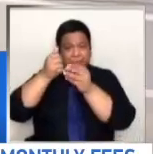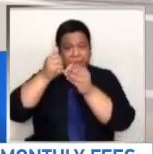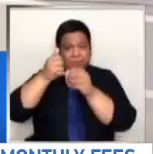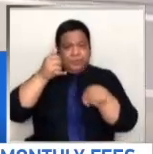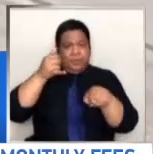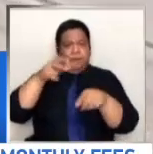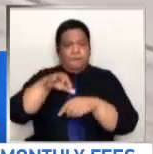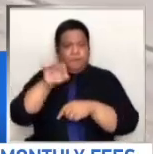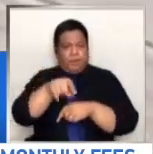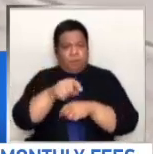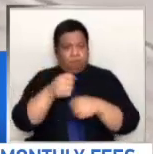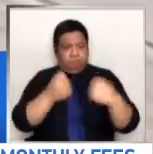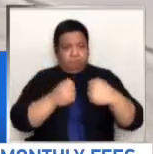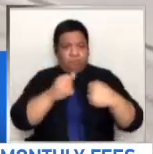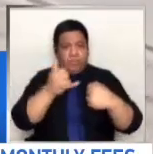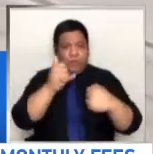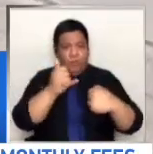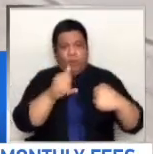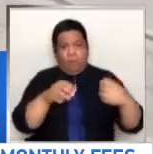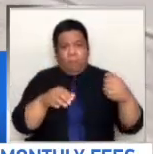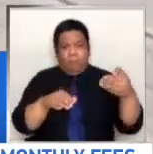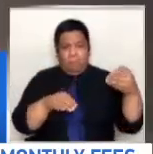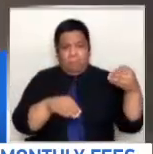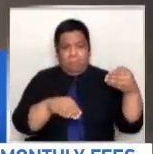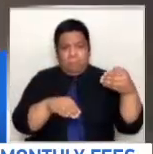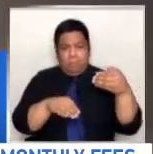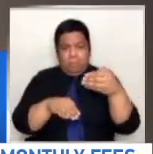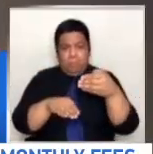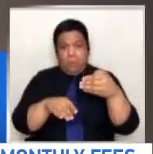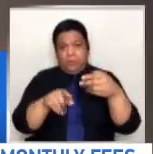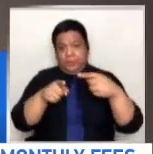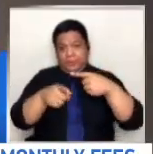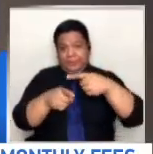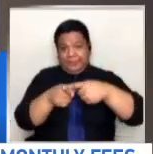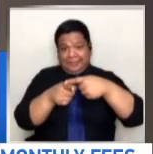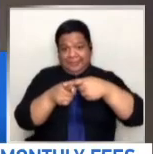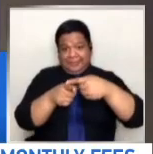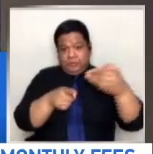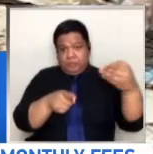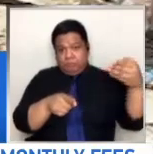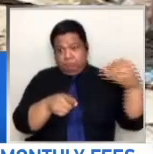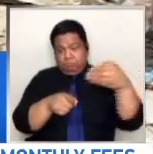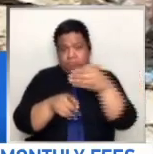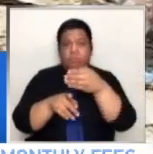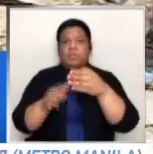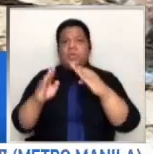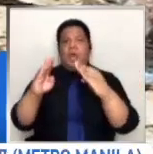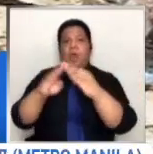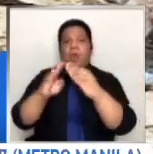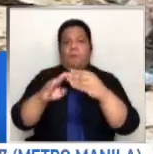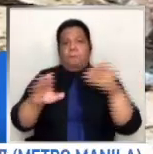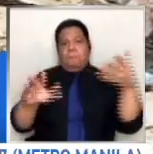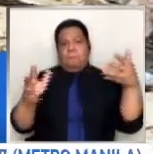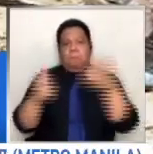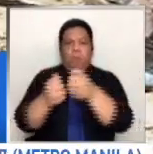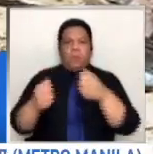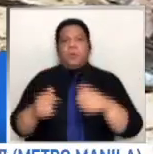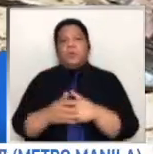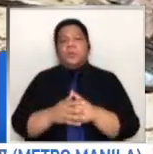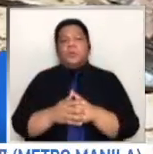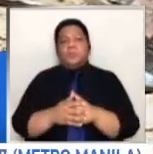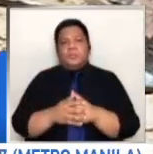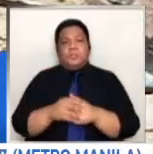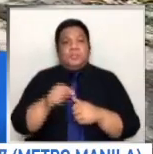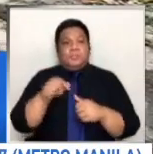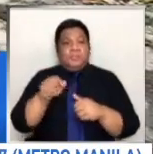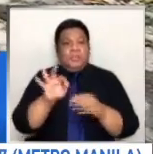ng intersection, nagdire-diretso ito sa pader ng isang bahay. Nadamay rin ang nakaparadang pickup. Ayon sa mga otoridad, ligtas ang pamilyang sakay